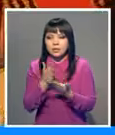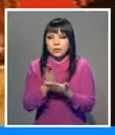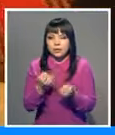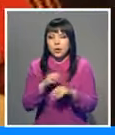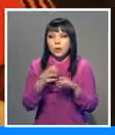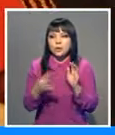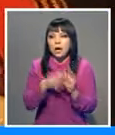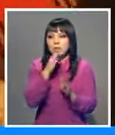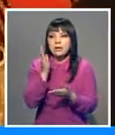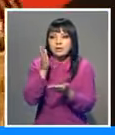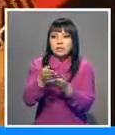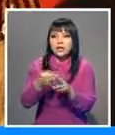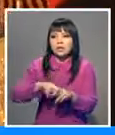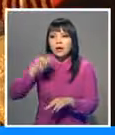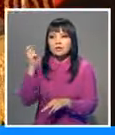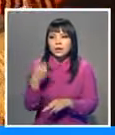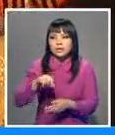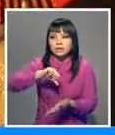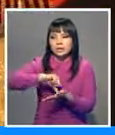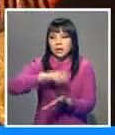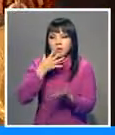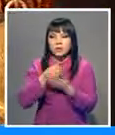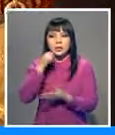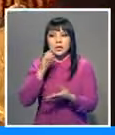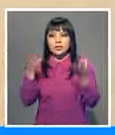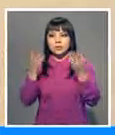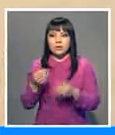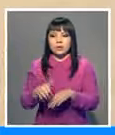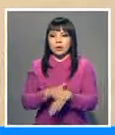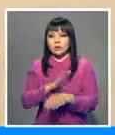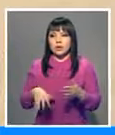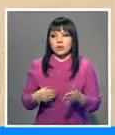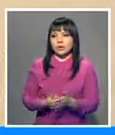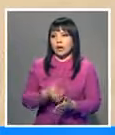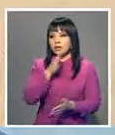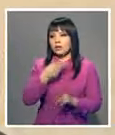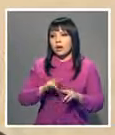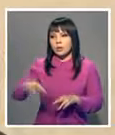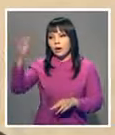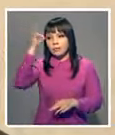небәрі 19 жасында әскерге аттанған майдангердің дәл кешегі де есінде.